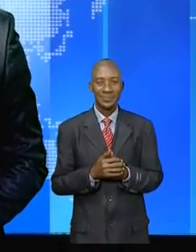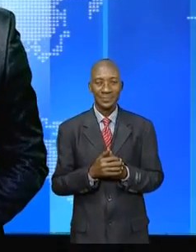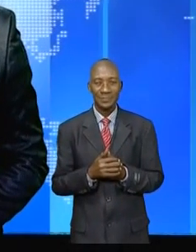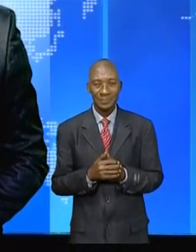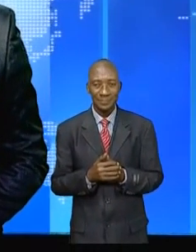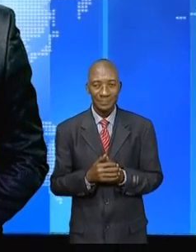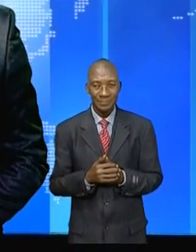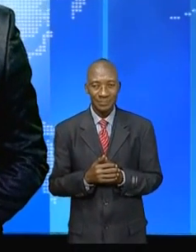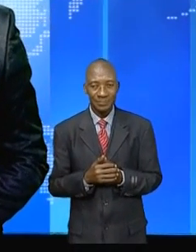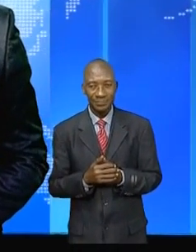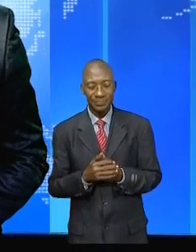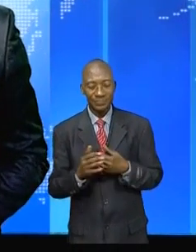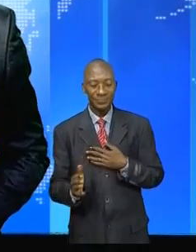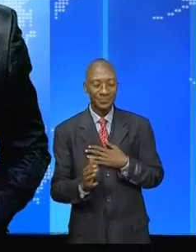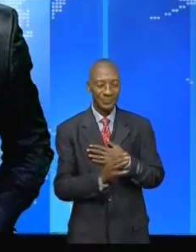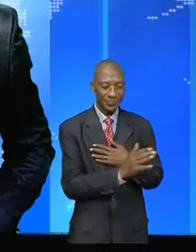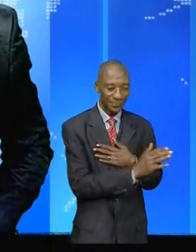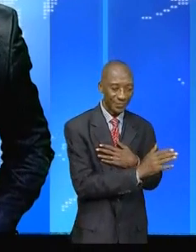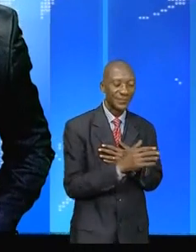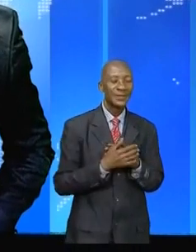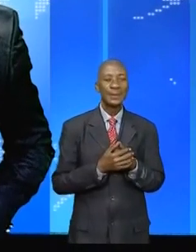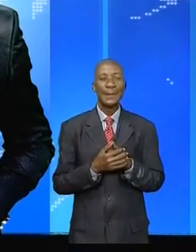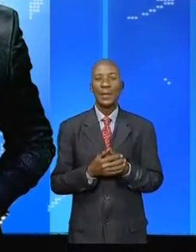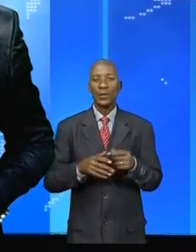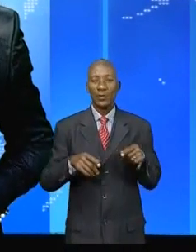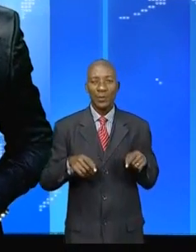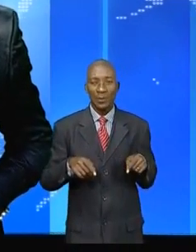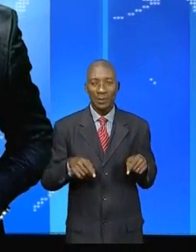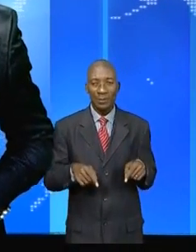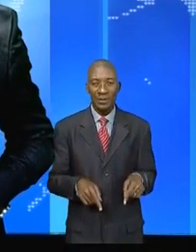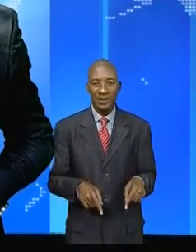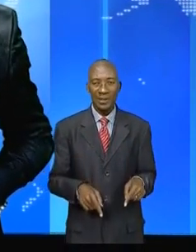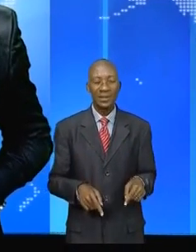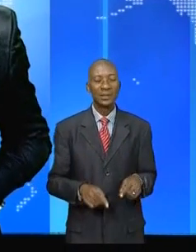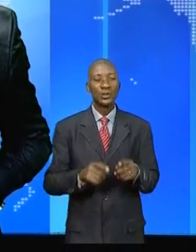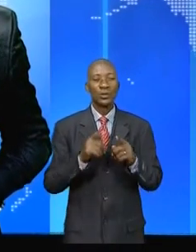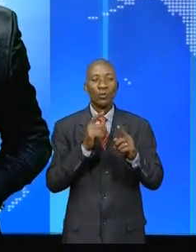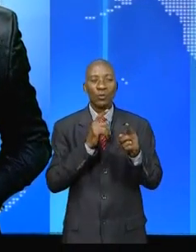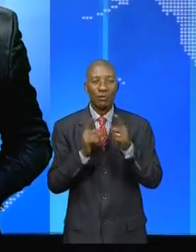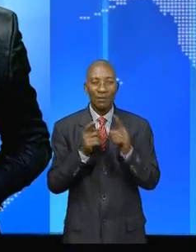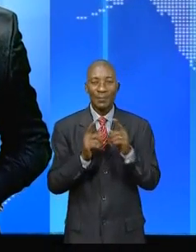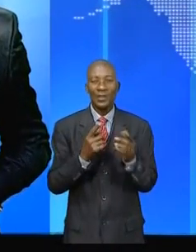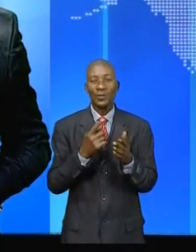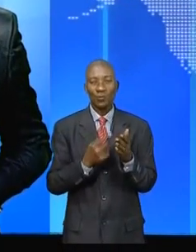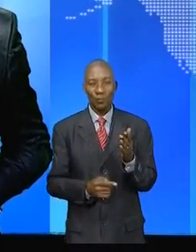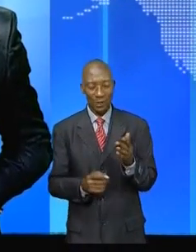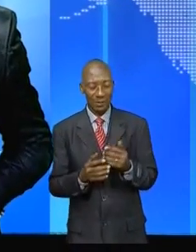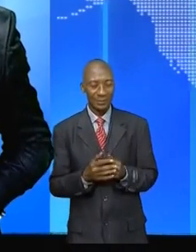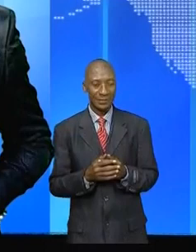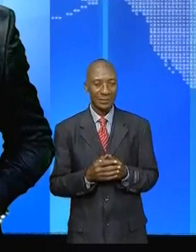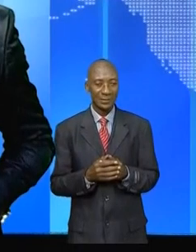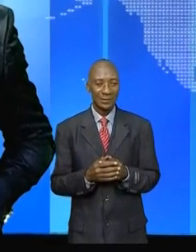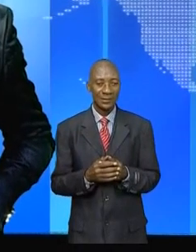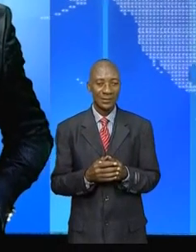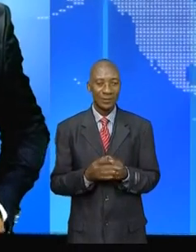Il s'est de noter que cette fête, d'abord française, ensuite finit par conquérir le monde anglophone et devenir mondiale. C'est ainsi que